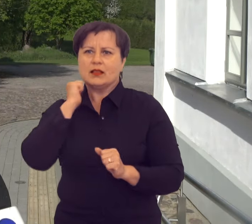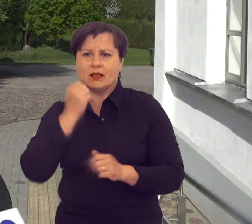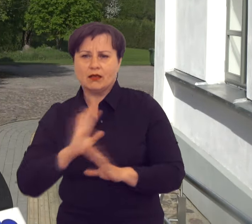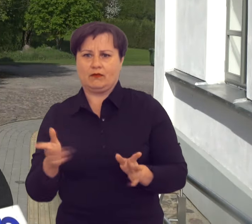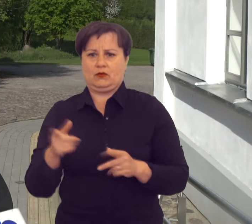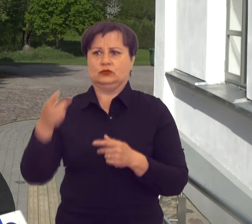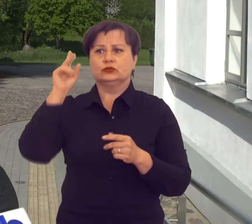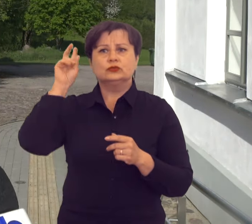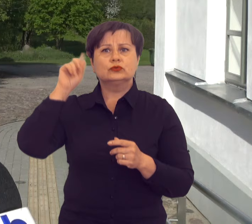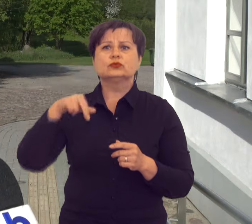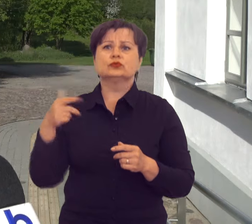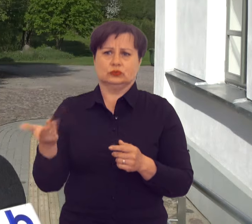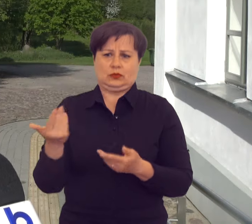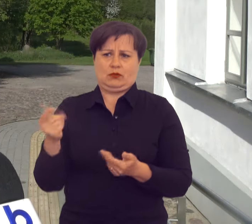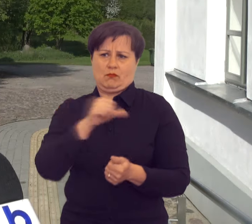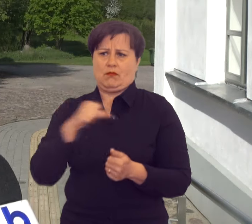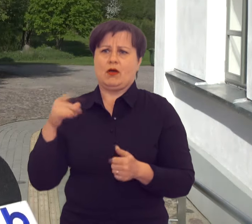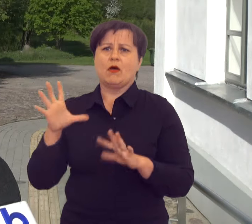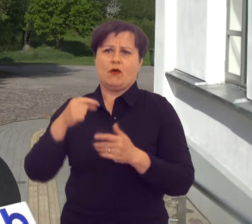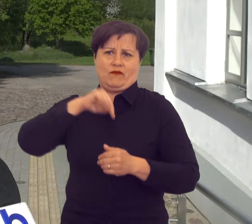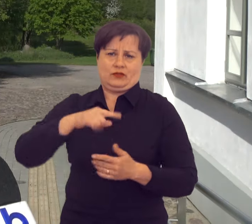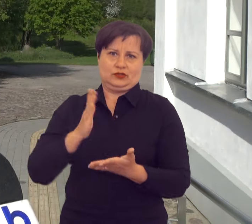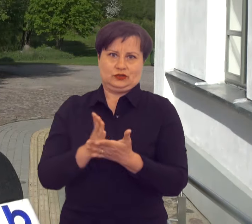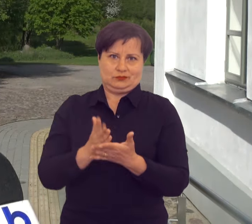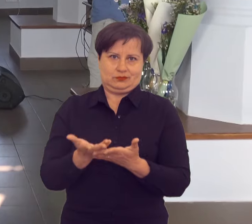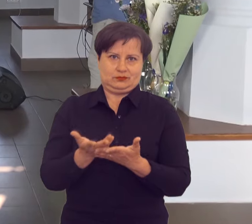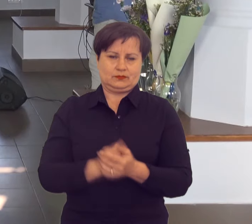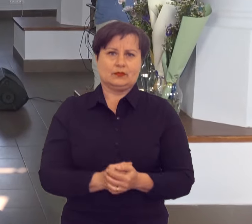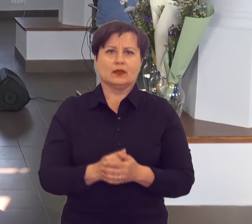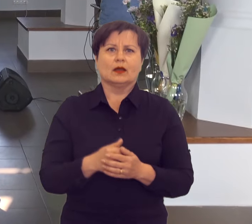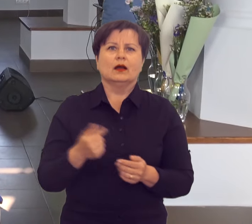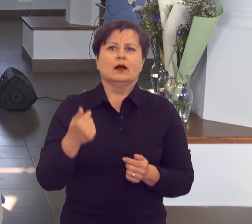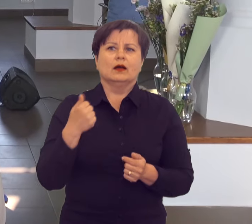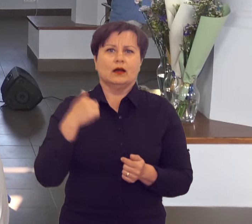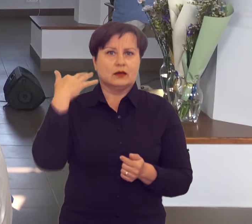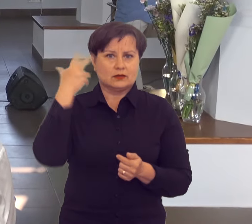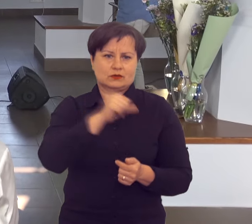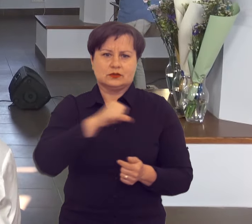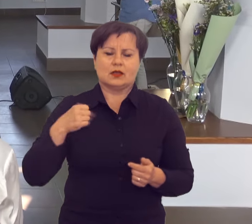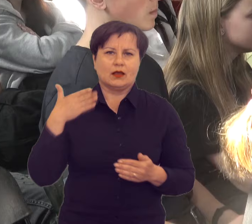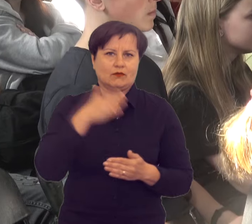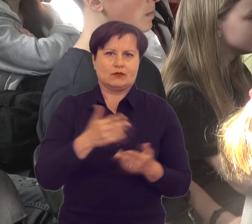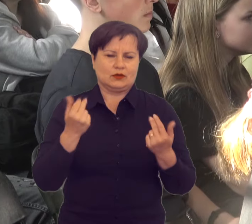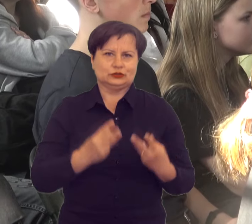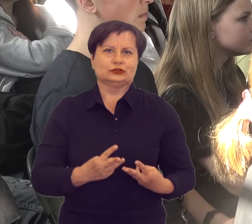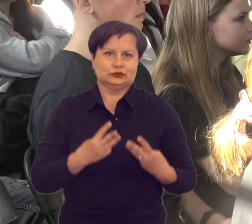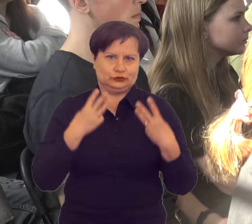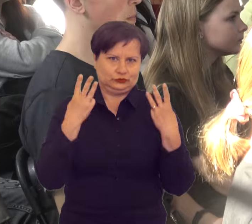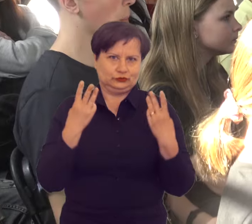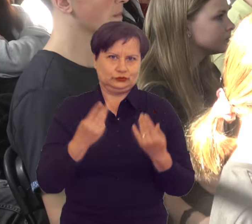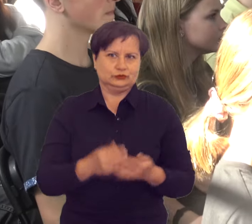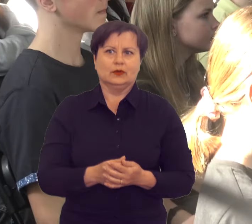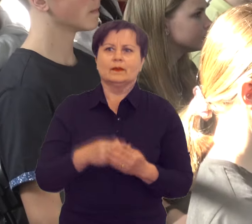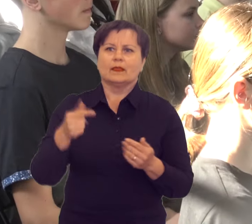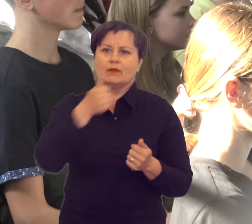kur tu žinai, koks tu esi ir ką tu darysi. Tai va, todėl savanorystė tikrai veža. Manau, kad tai laukai, kurie jie gali pasimatuoti, pasirinkti.